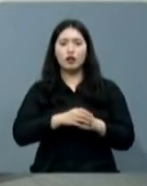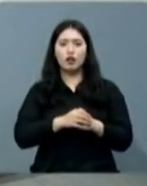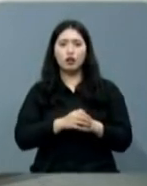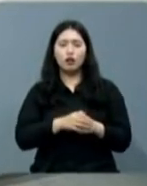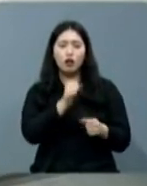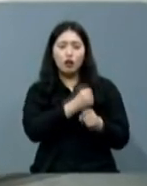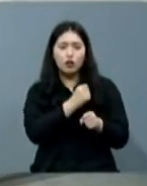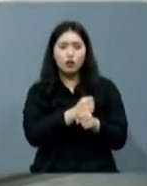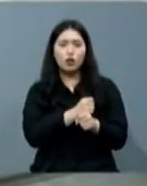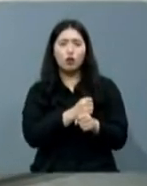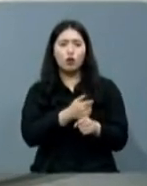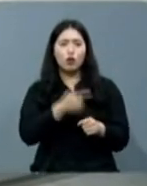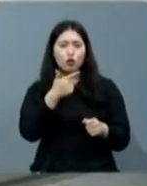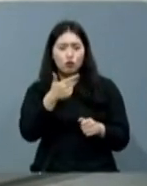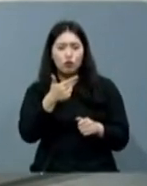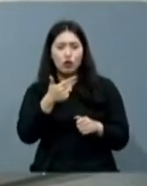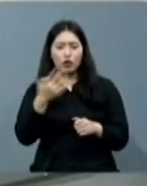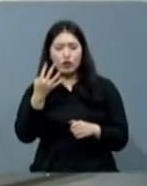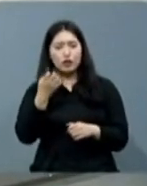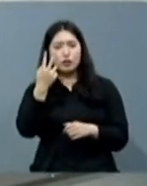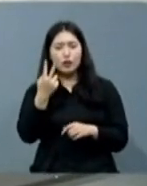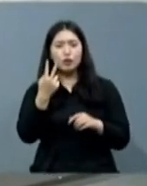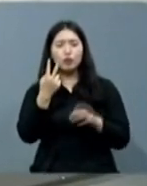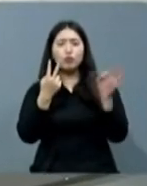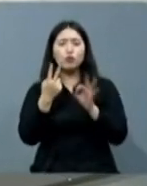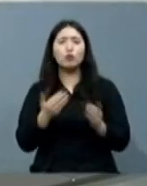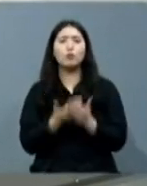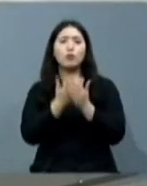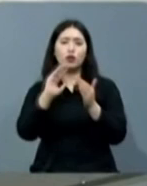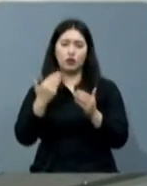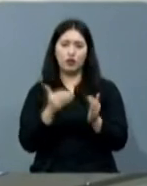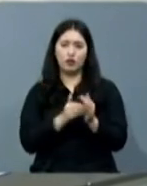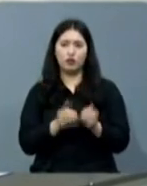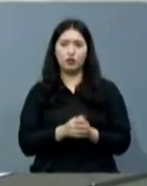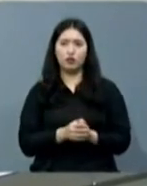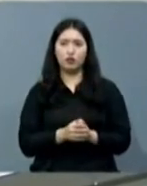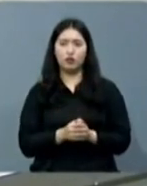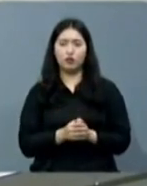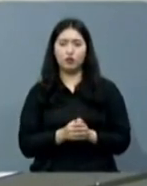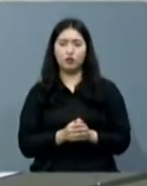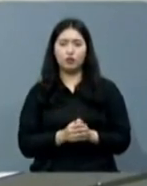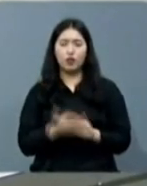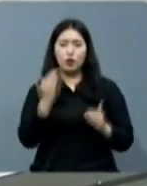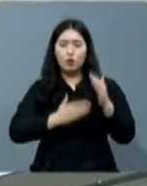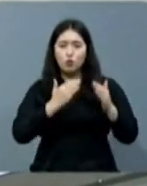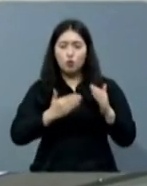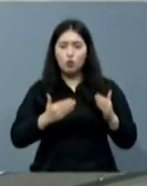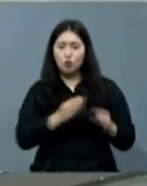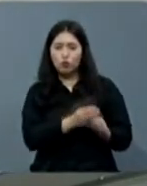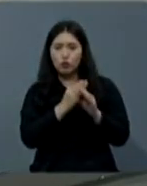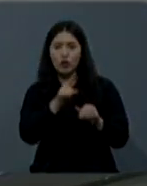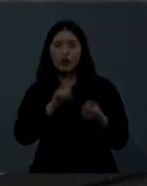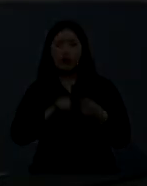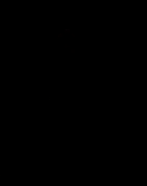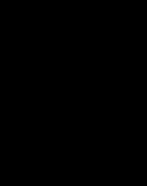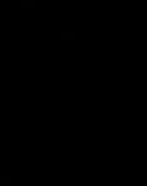누계 46%의 성장을 했습니다. 네, 원어보는 시간 다 됐습니다. 그렇습니까? 죄송합니다. 고용 주도 성장을 물어봤는데 규칙을